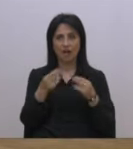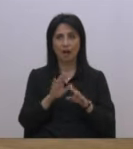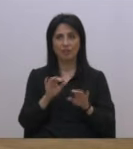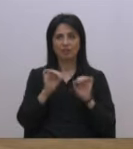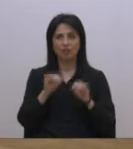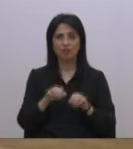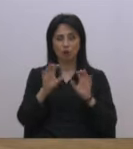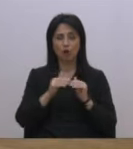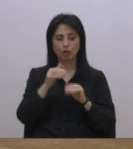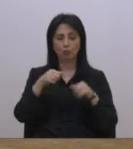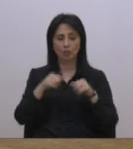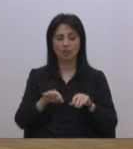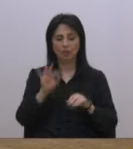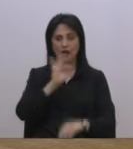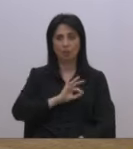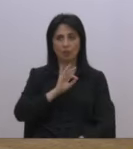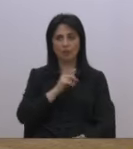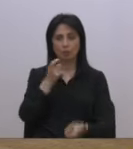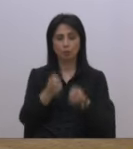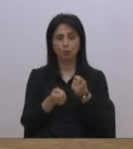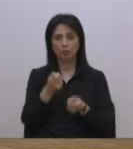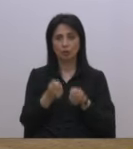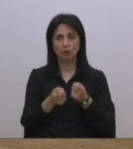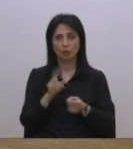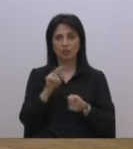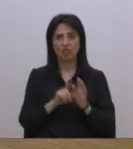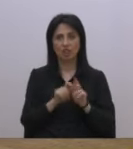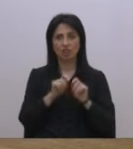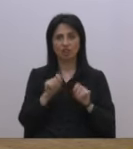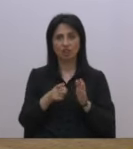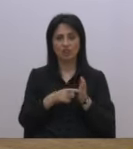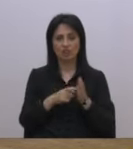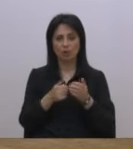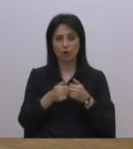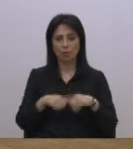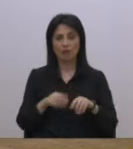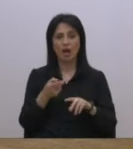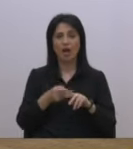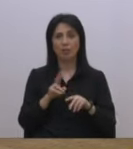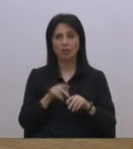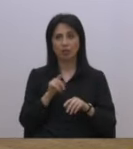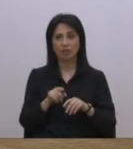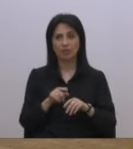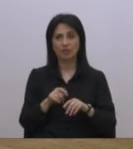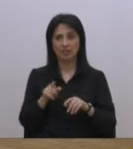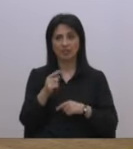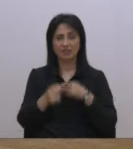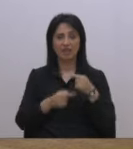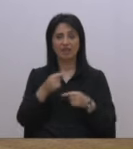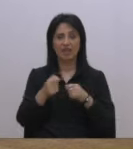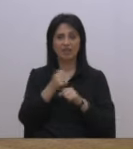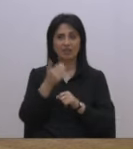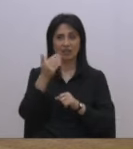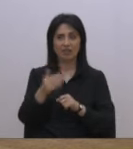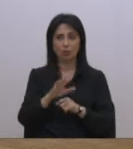შესაძლებლობა კონსტიტუციური უფლება გამოეყენებინა უმცირესობას და შექმნა საგამოძიო კომისია. ამიტომ ეს ტრადიცია თქვენ დაამყარეთ